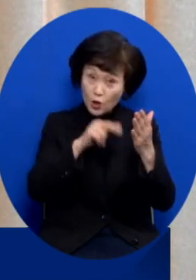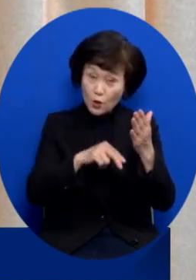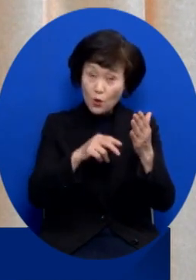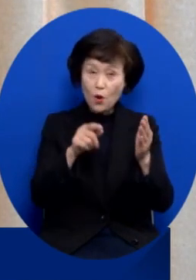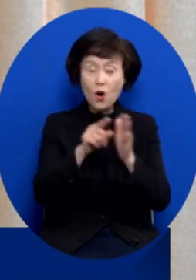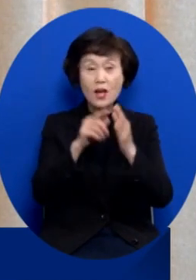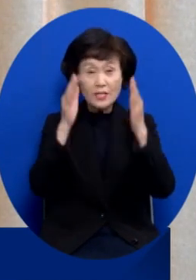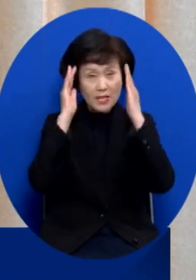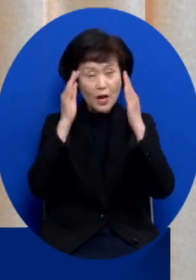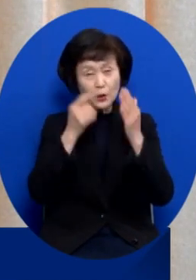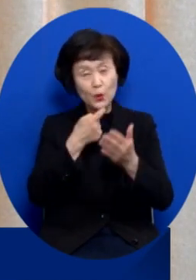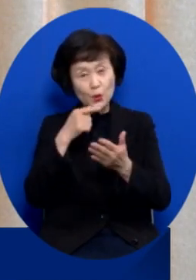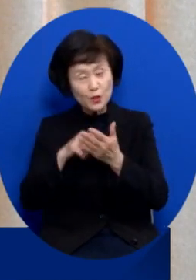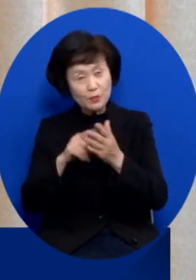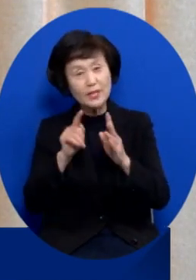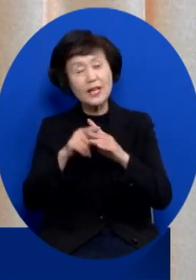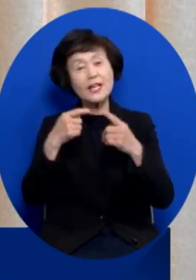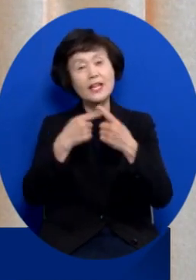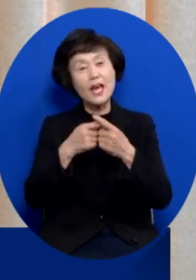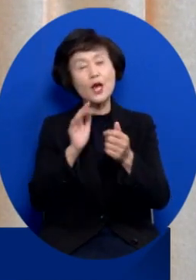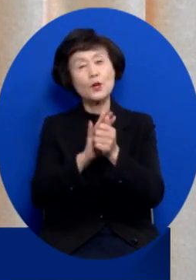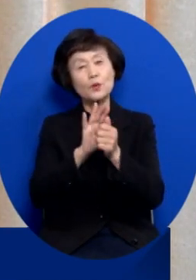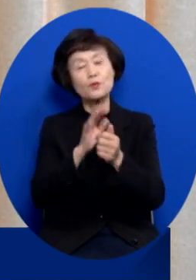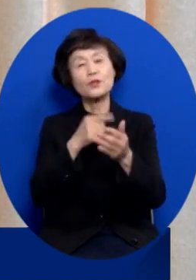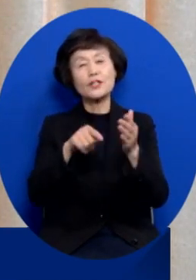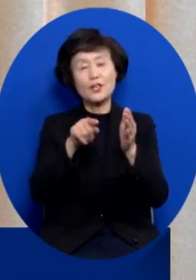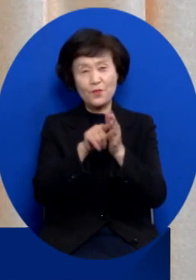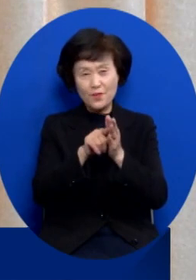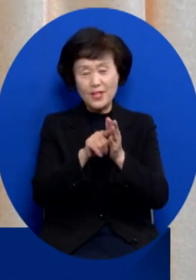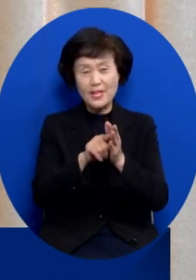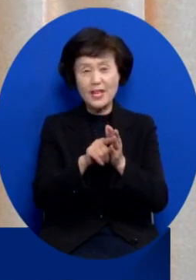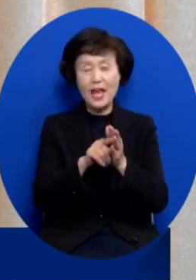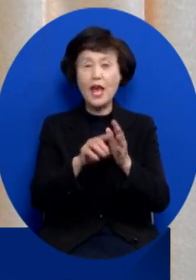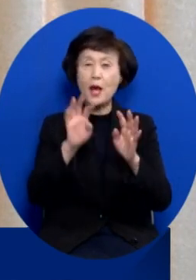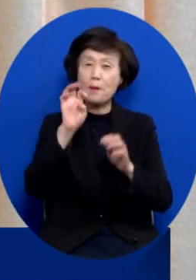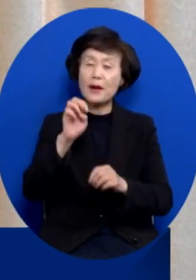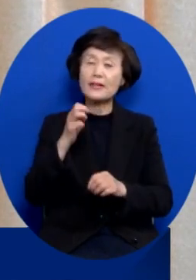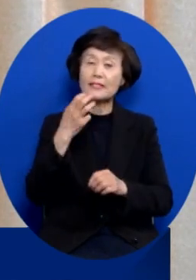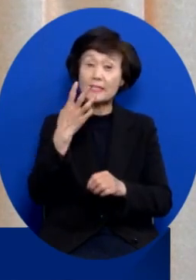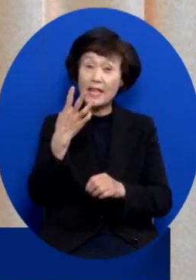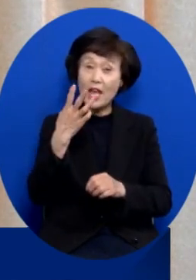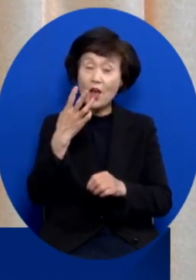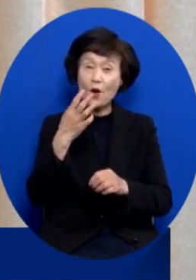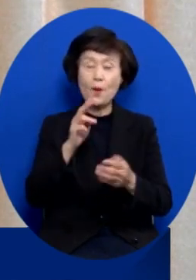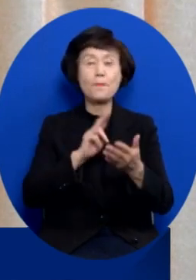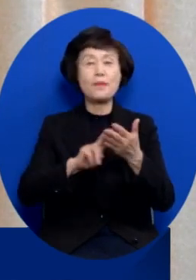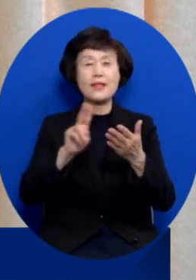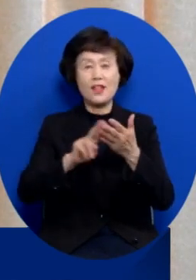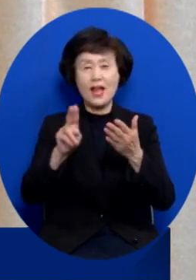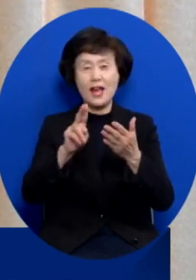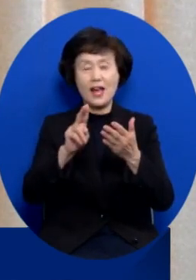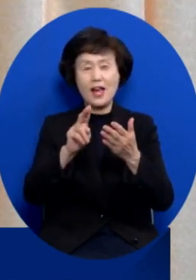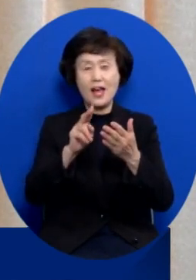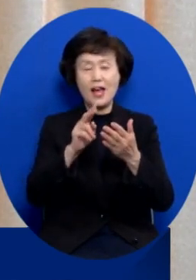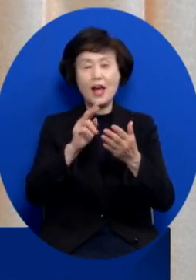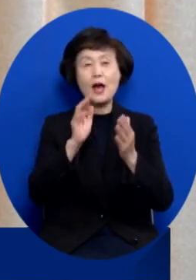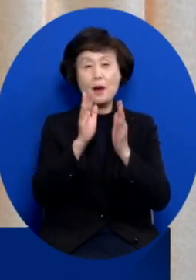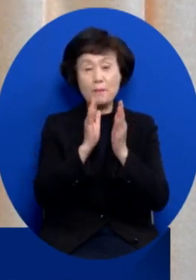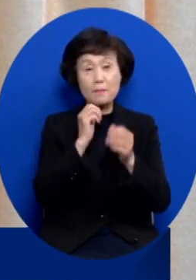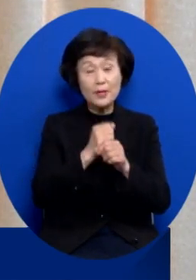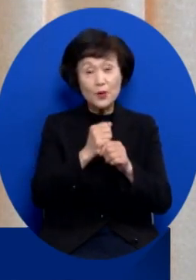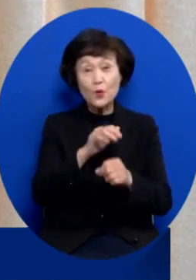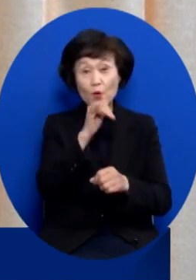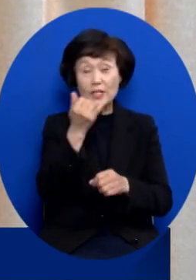해서 저는 40여 년 동안 43권의 그 만화를 지금 발표했는데 이번 작업도 그